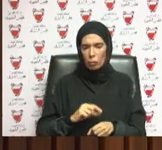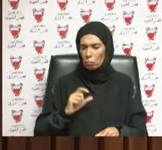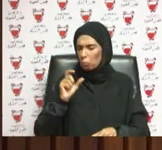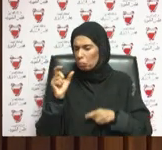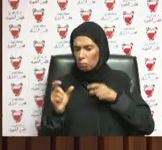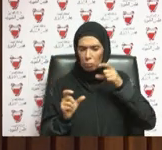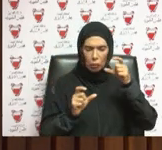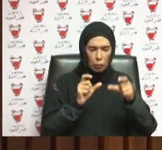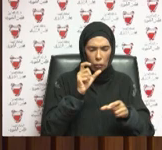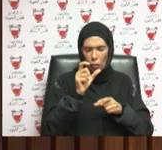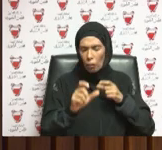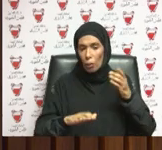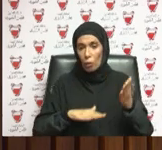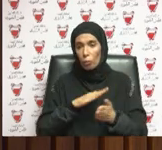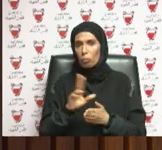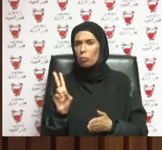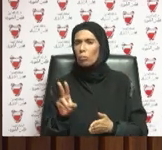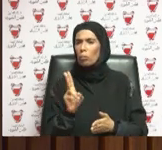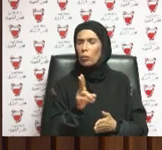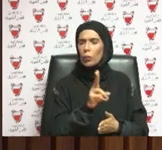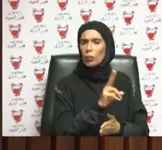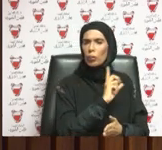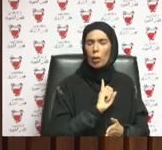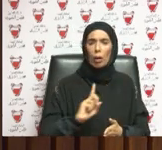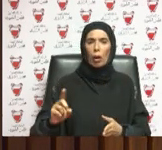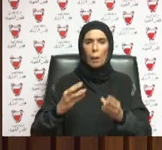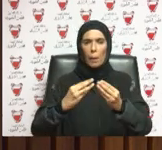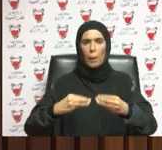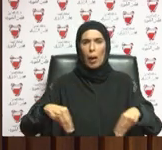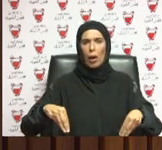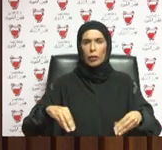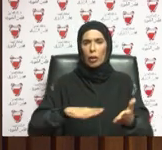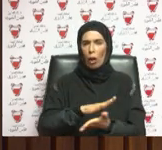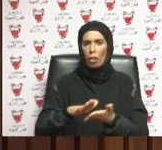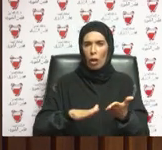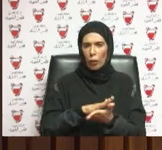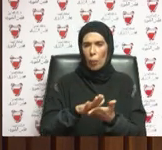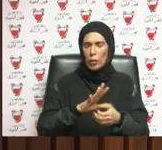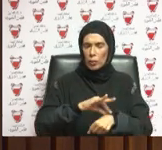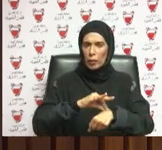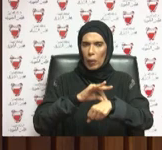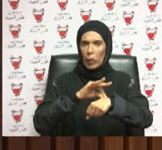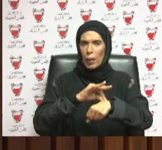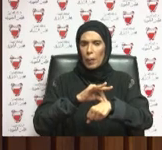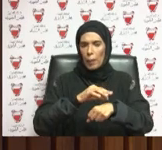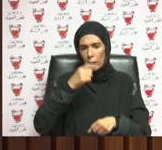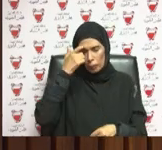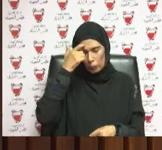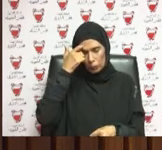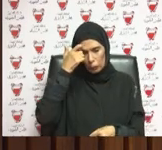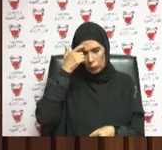الوطن شخصياً، ويوجه من يعنيه الأمر الحل ومتابعة كل قضية. كان مثلاً أعلى القائد